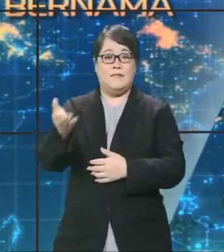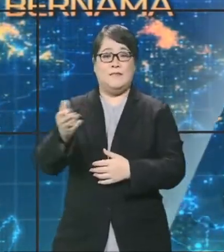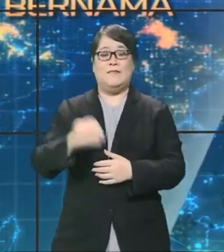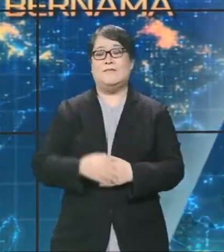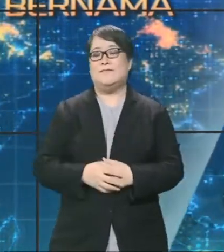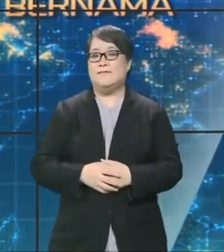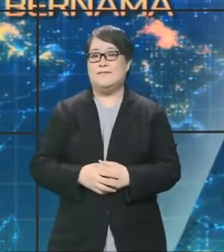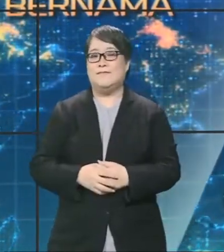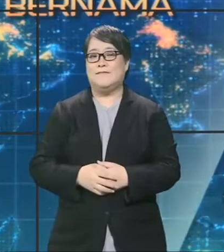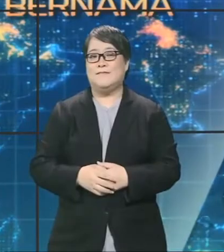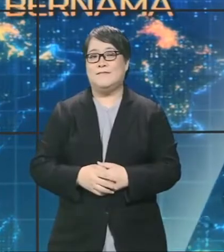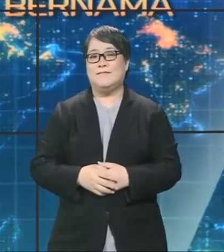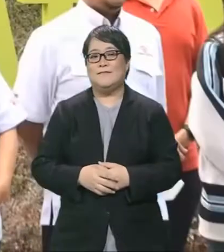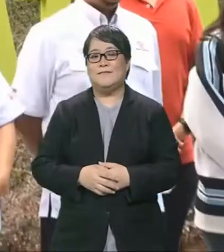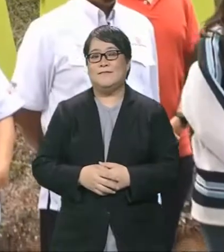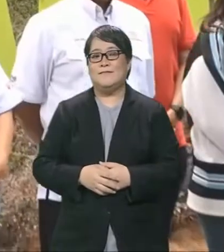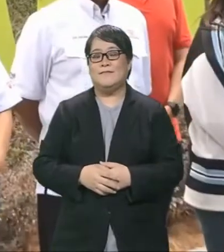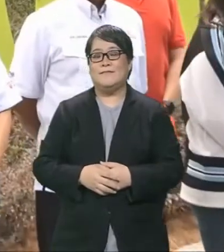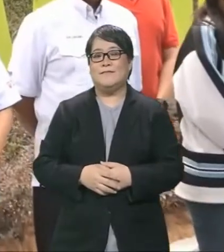Yusof.